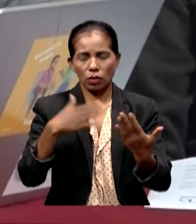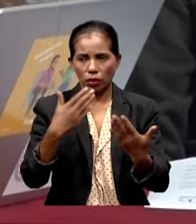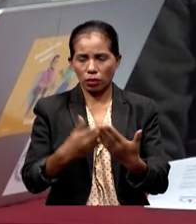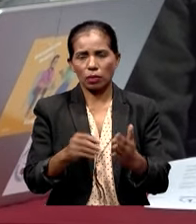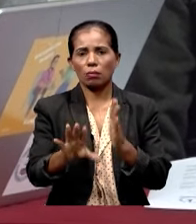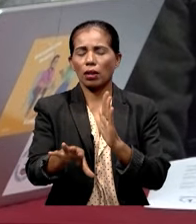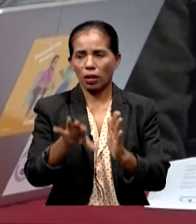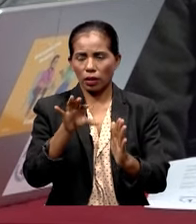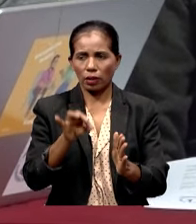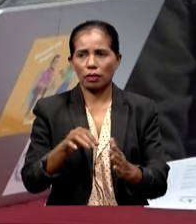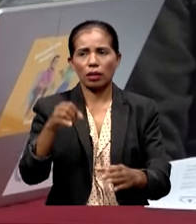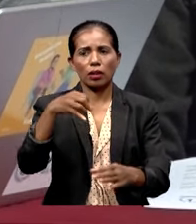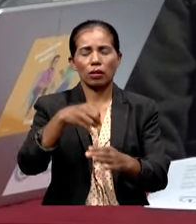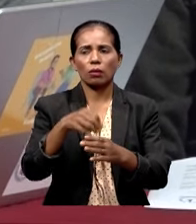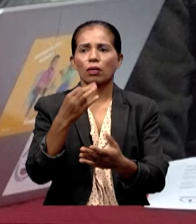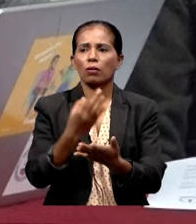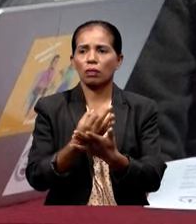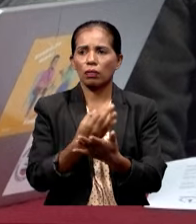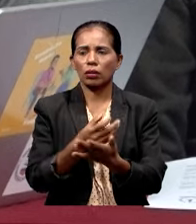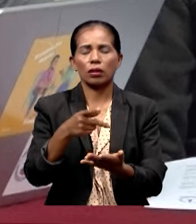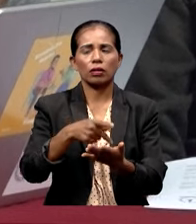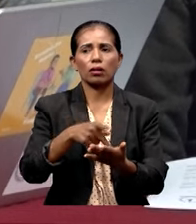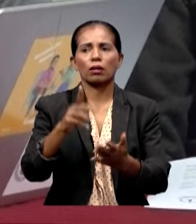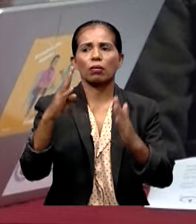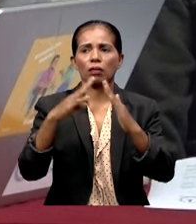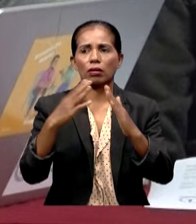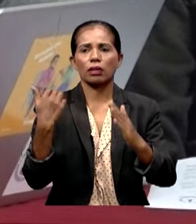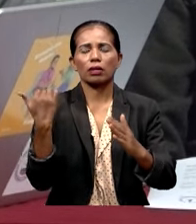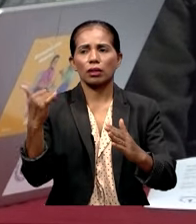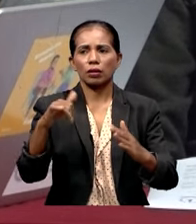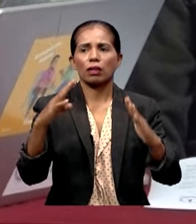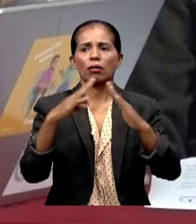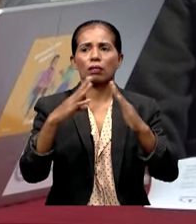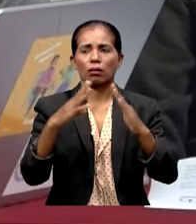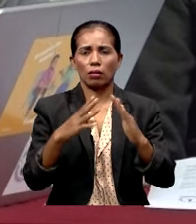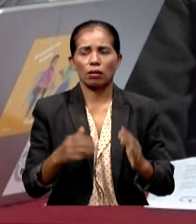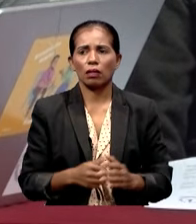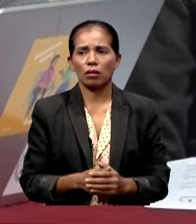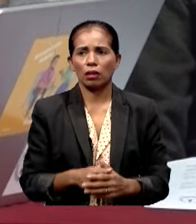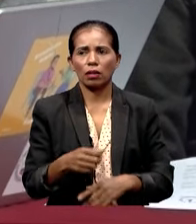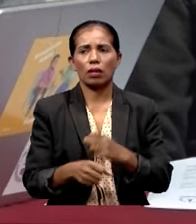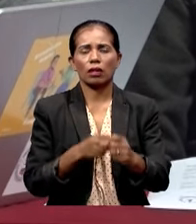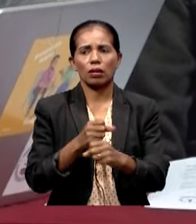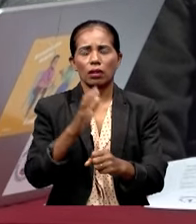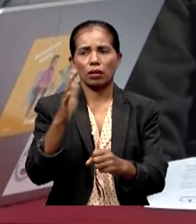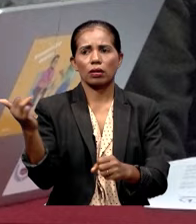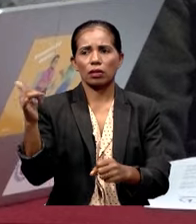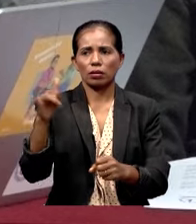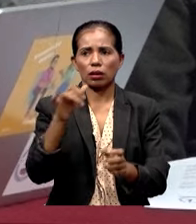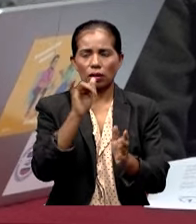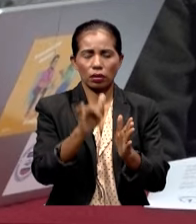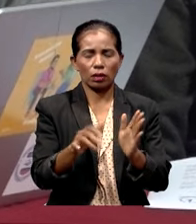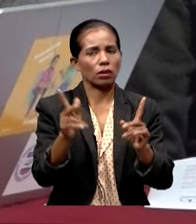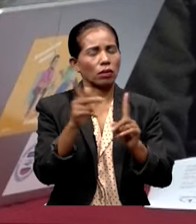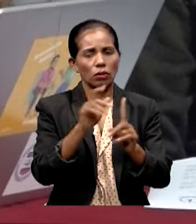setan. Inklus subsidi ba aluga uma maske sira uma ya bang deputado tento periode 5 impossible sira se hela eko saula